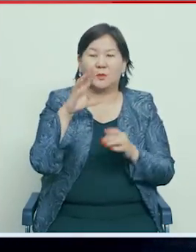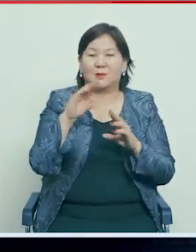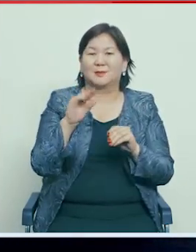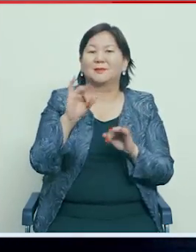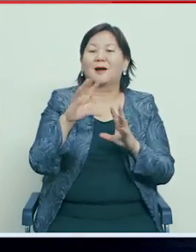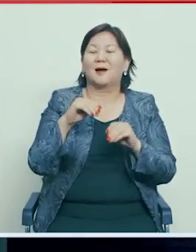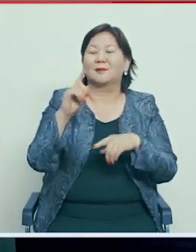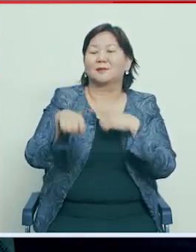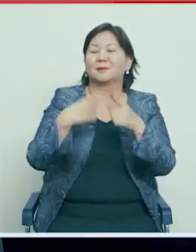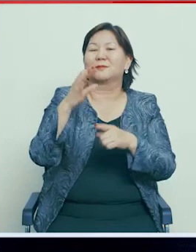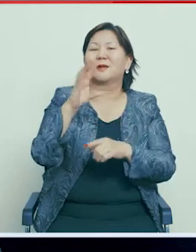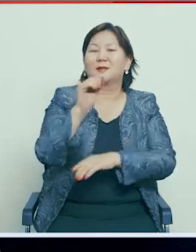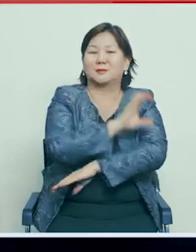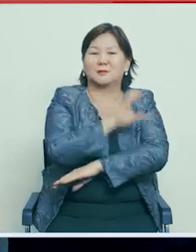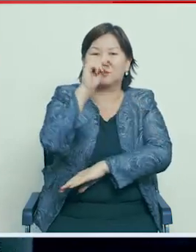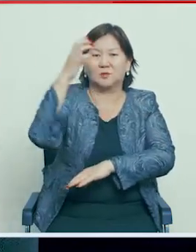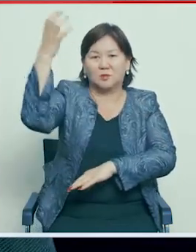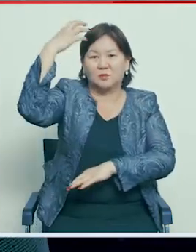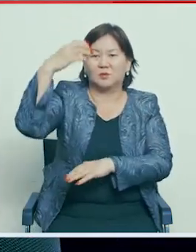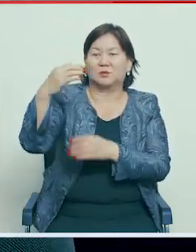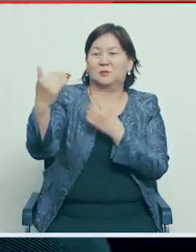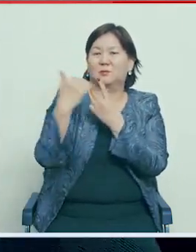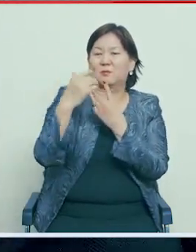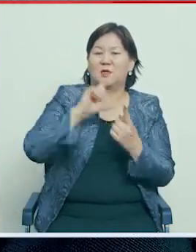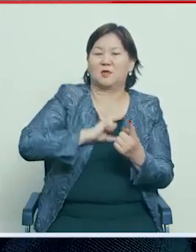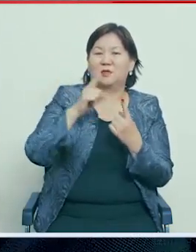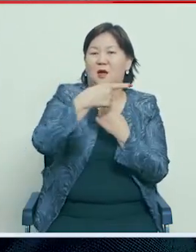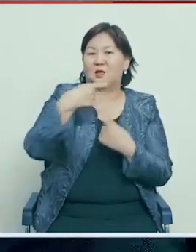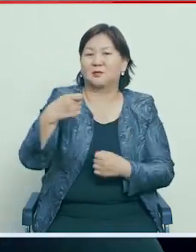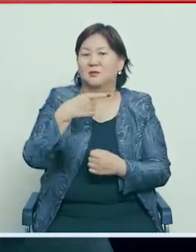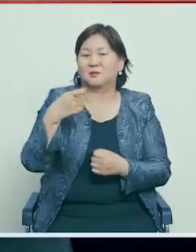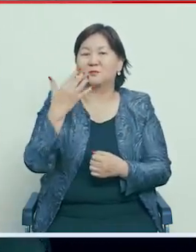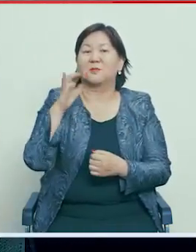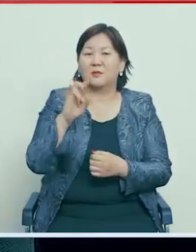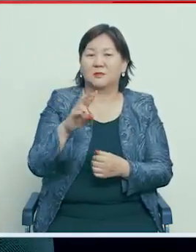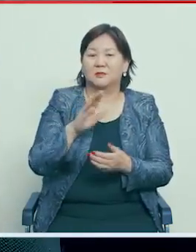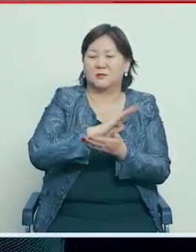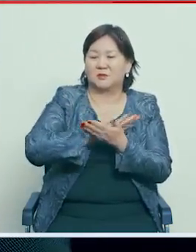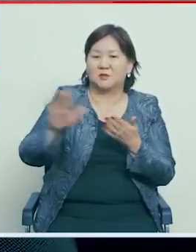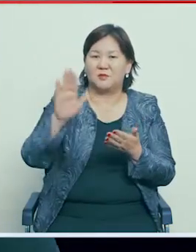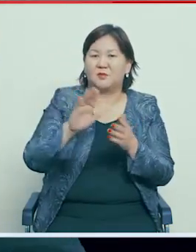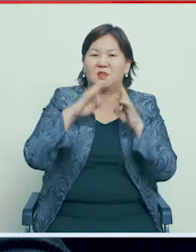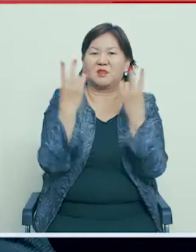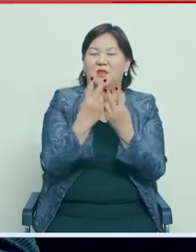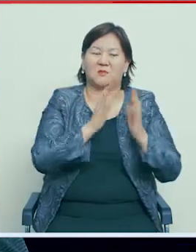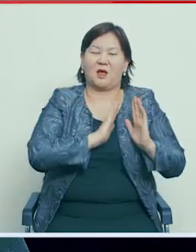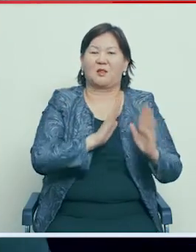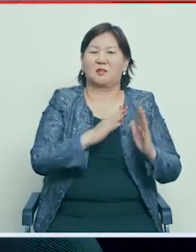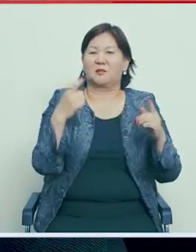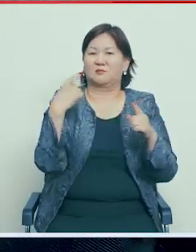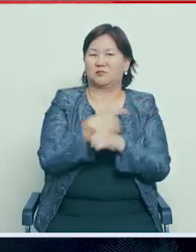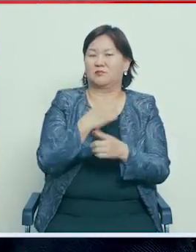яаж сурд ингээ төр миний эрхийг шууд хасаад ингээ хасж ирсэн. Энэ бол цэвэр нийгмийн хандлага байхгүй. Гэтэл би энэ дээр